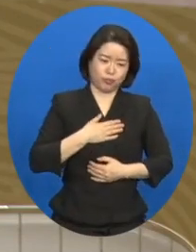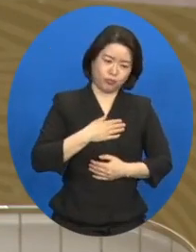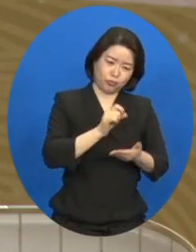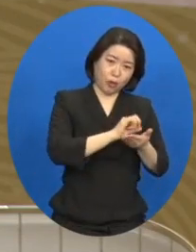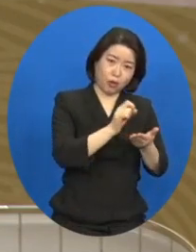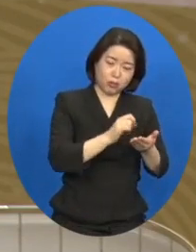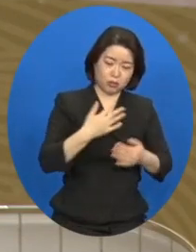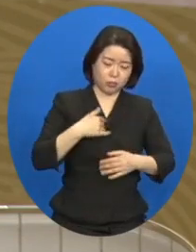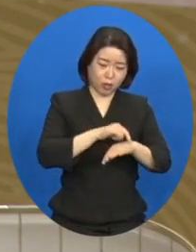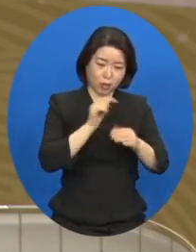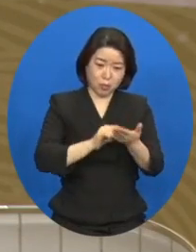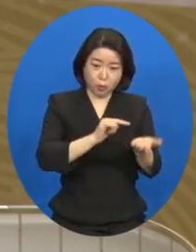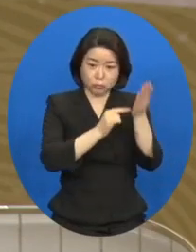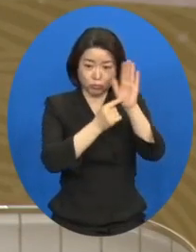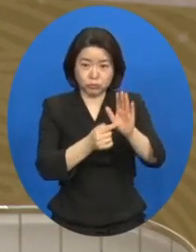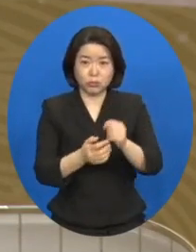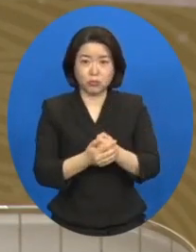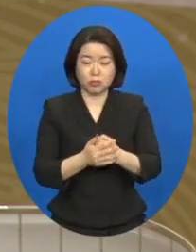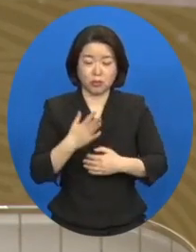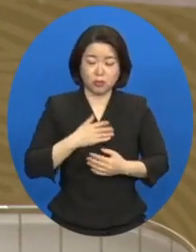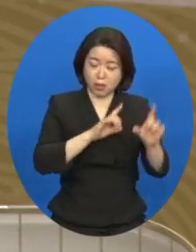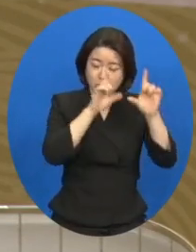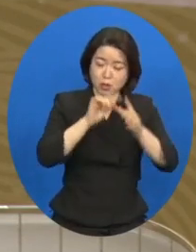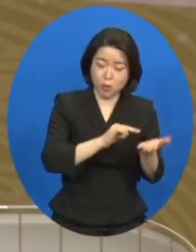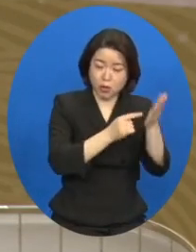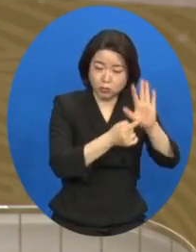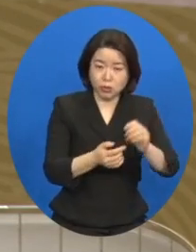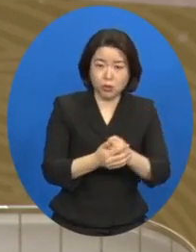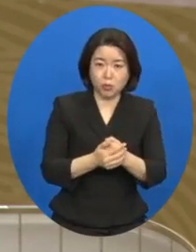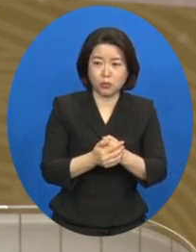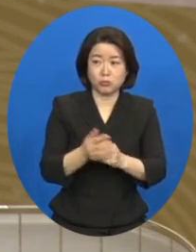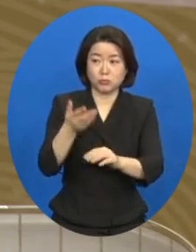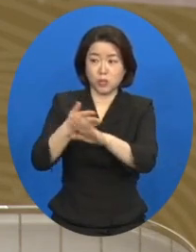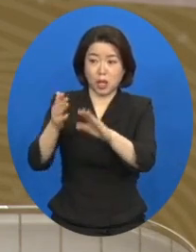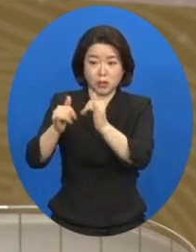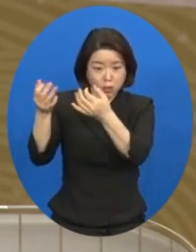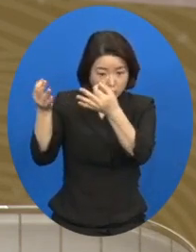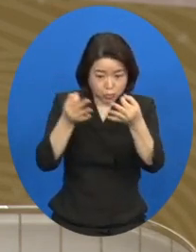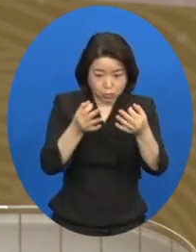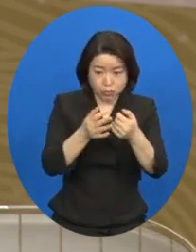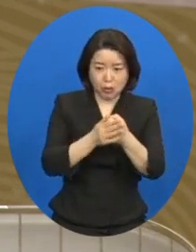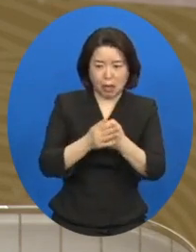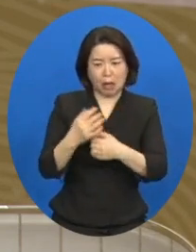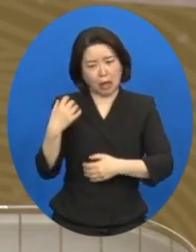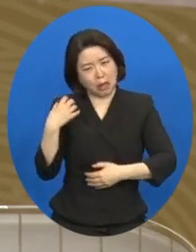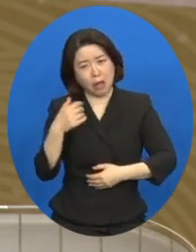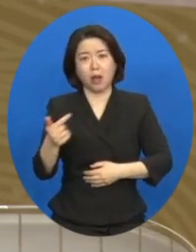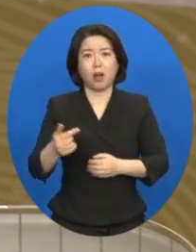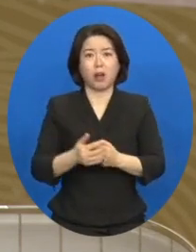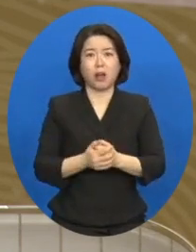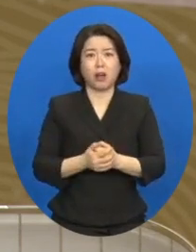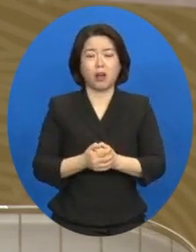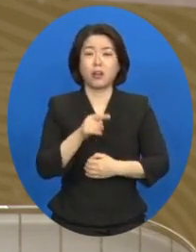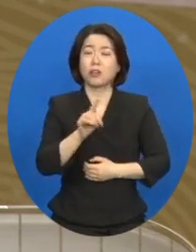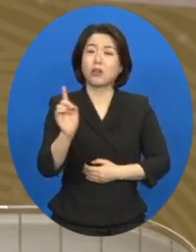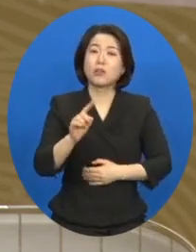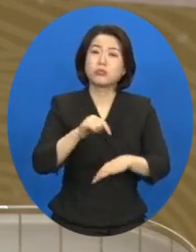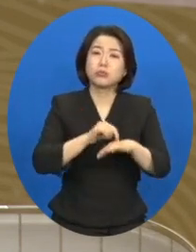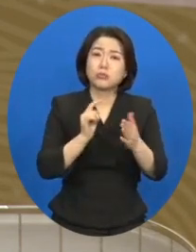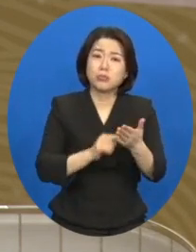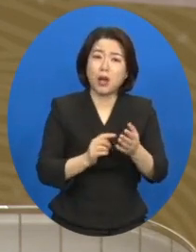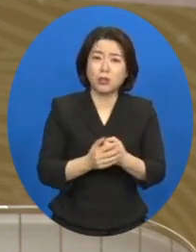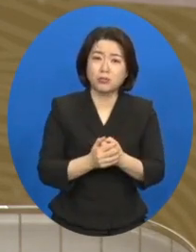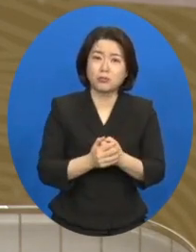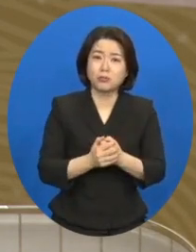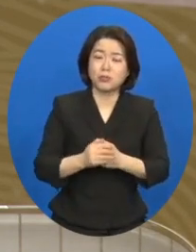내 마음이 드러나는 거, 내 생활이 드러나는 게 너무 부담된다는 거예요. 그게 무슨 마음이죠?